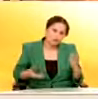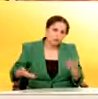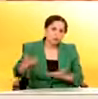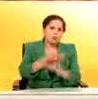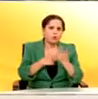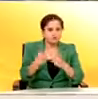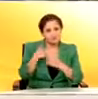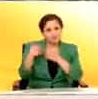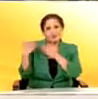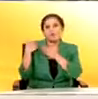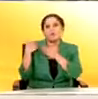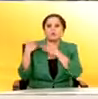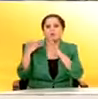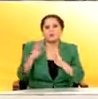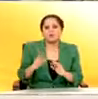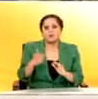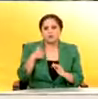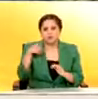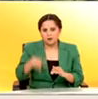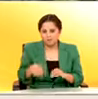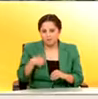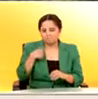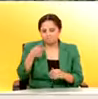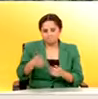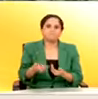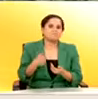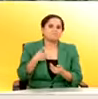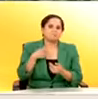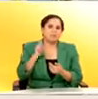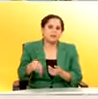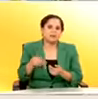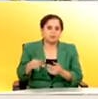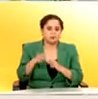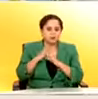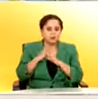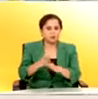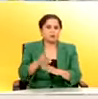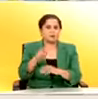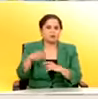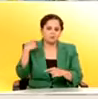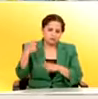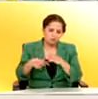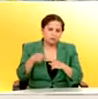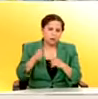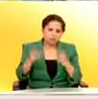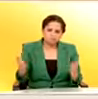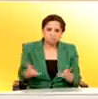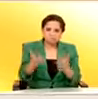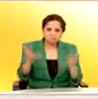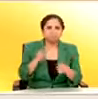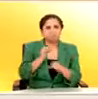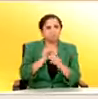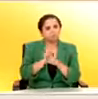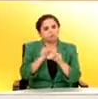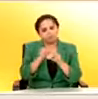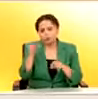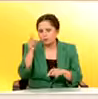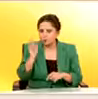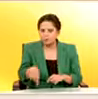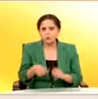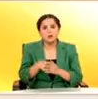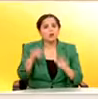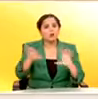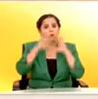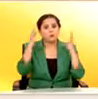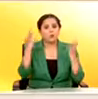का कर्तव्य है कि धरती मां की रक्षा के लिए इसे निरंतर बढ़ावा दें। साथियों, विश्व